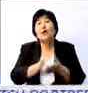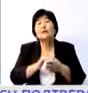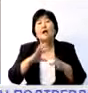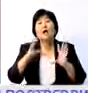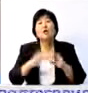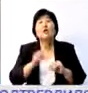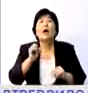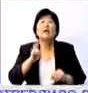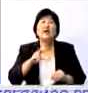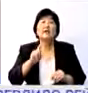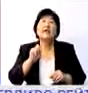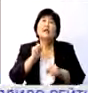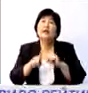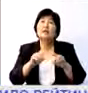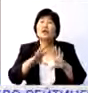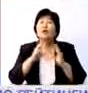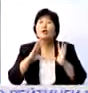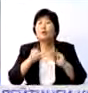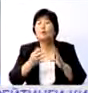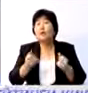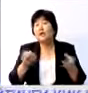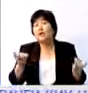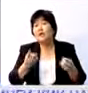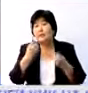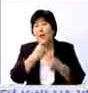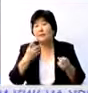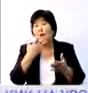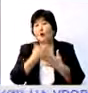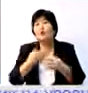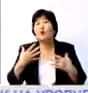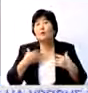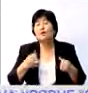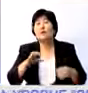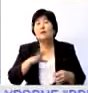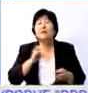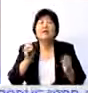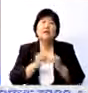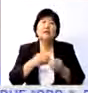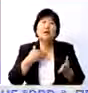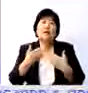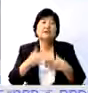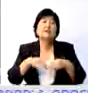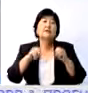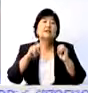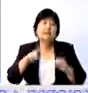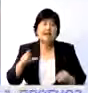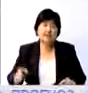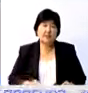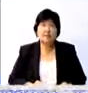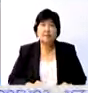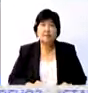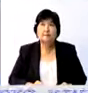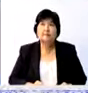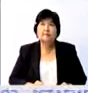результатами анализов, назначением, словом, получить всю необходимую информацию о своем здоровье и быть на постоянной связи со специалистами.